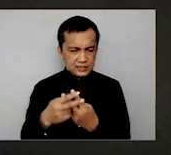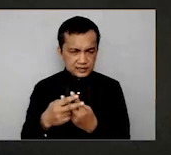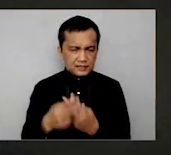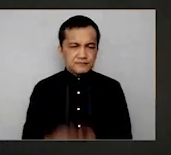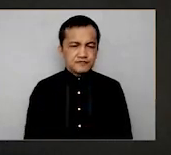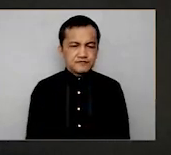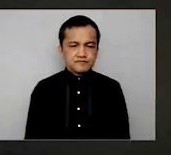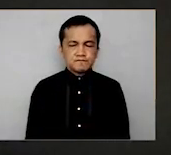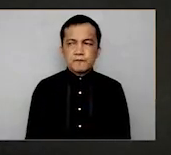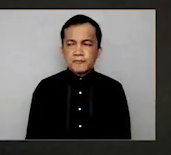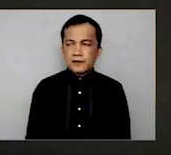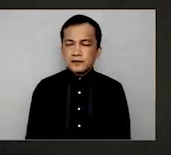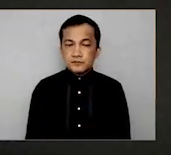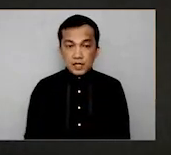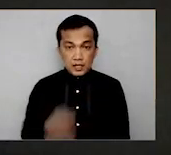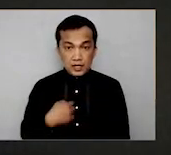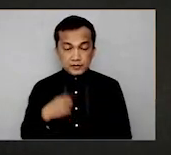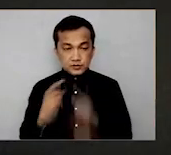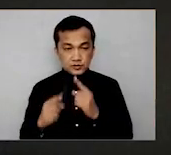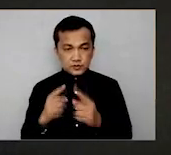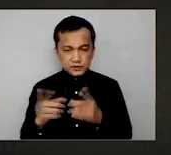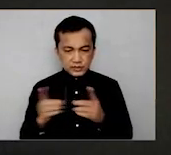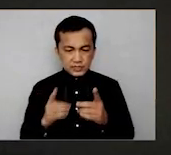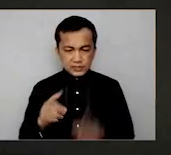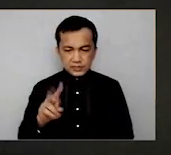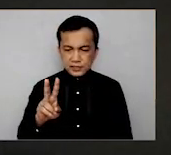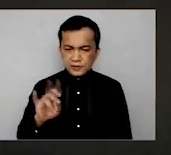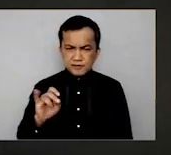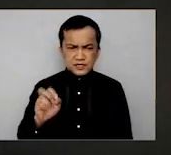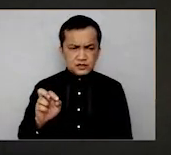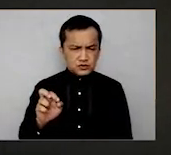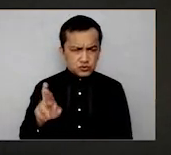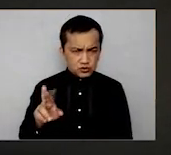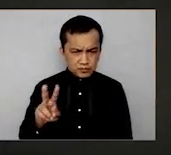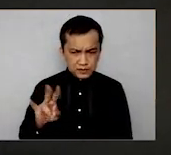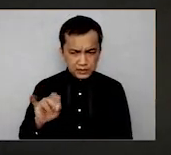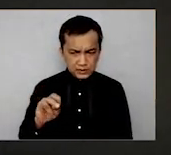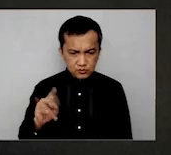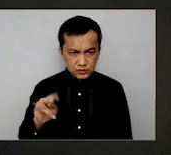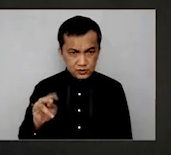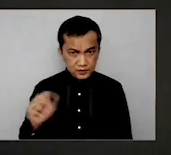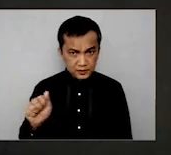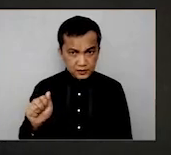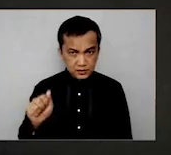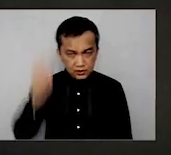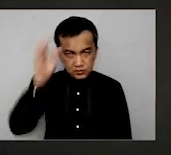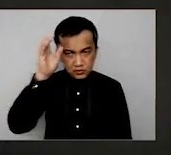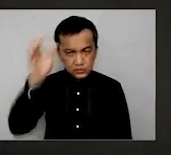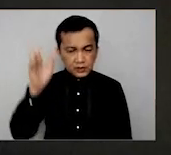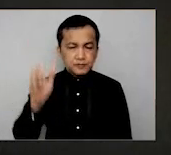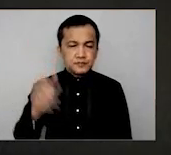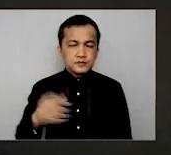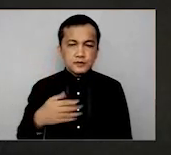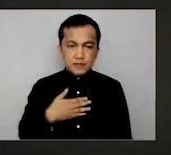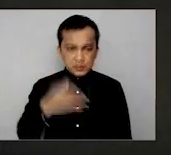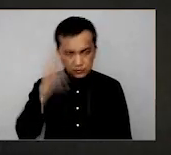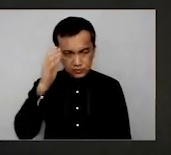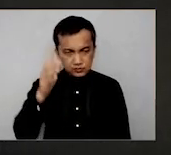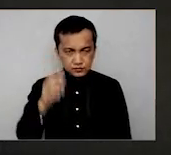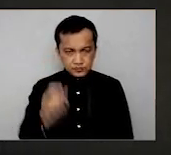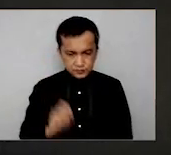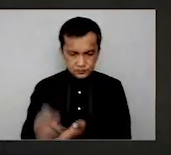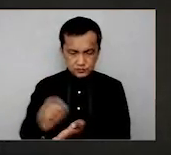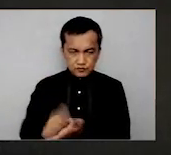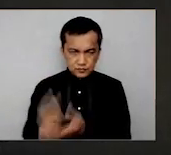talking with Direk Victor Villanueva for this concept, na concept ko. Tapos isusulat namin